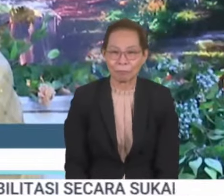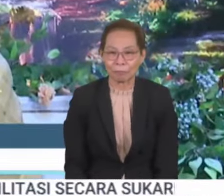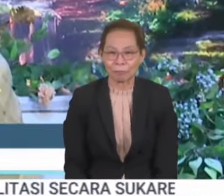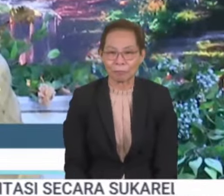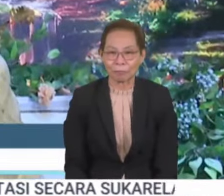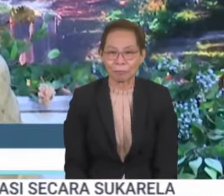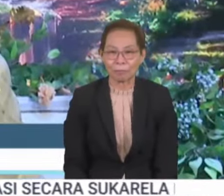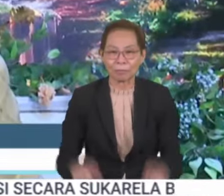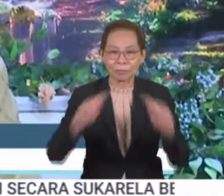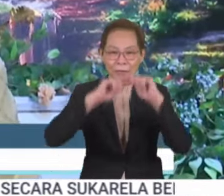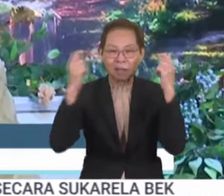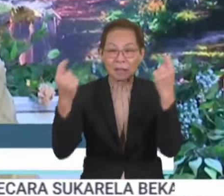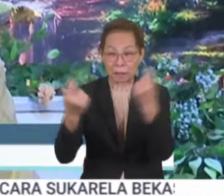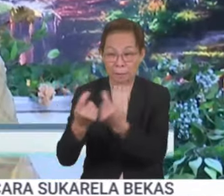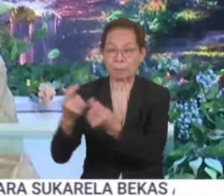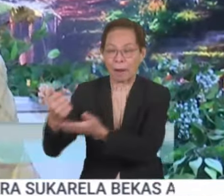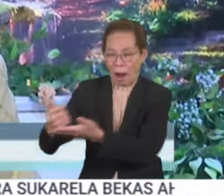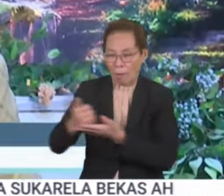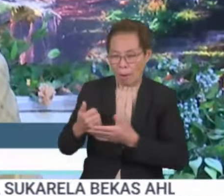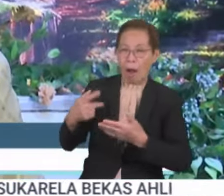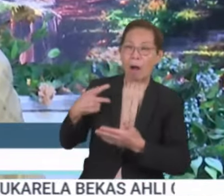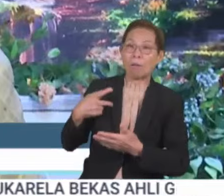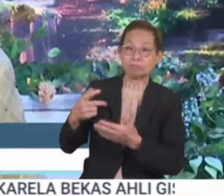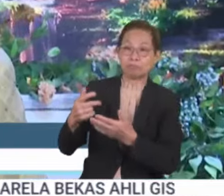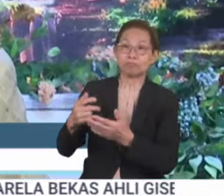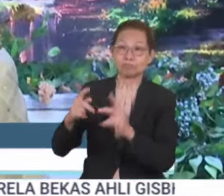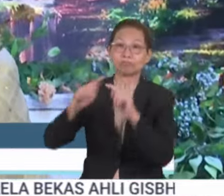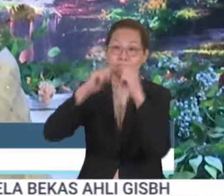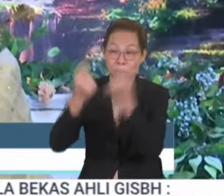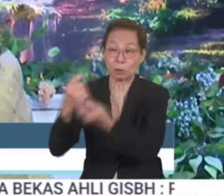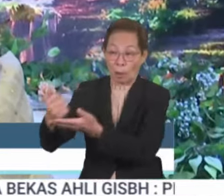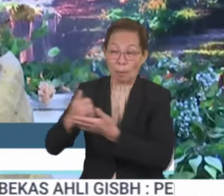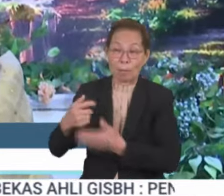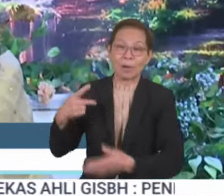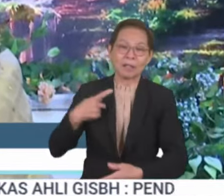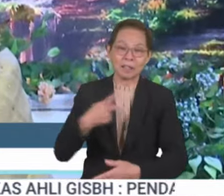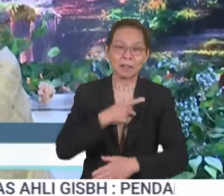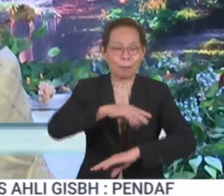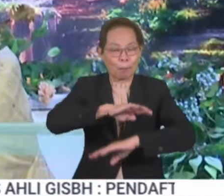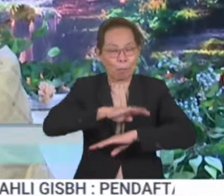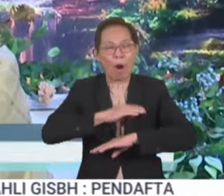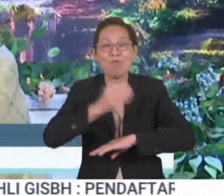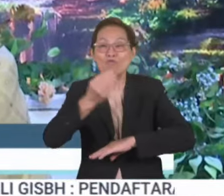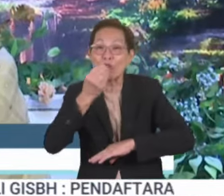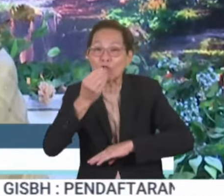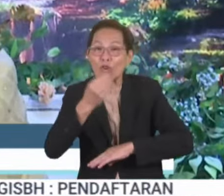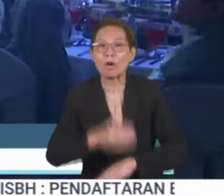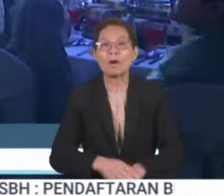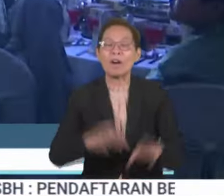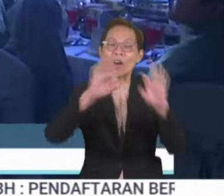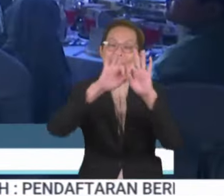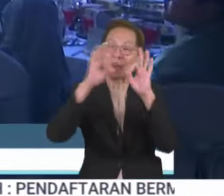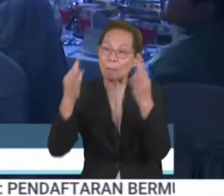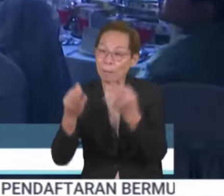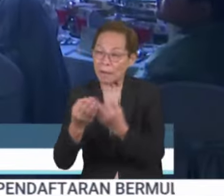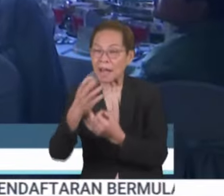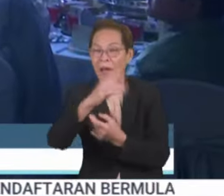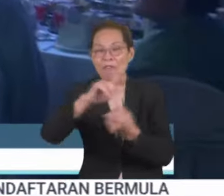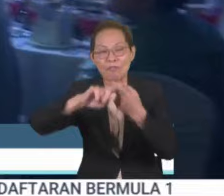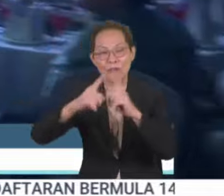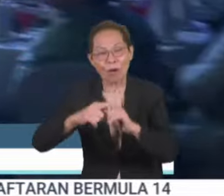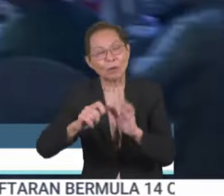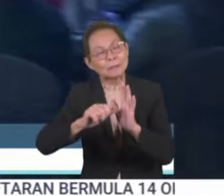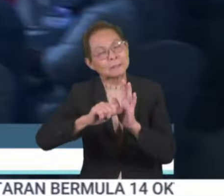Punya team help us a lot. Sangat berpuas hati with the food. My family and friends also are